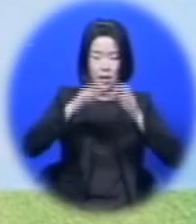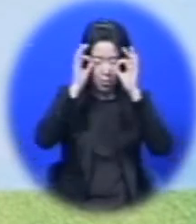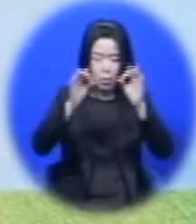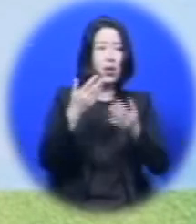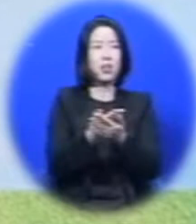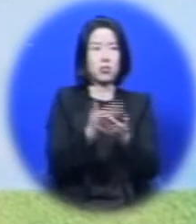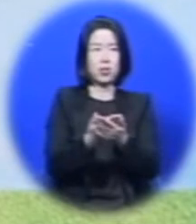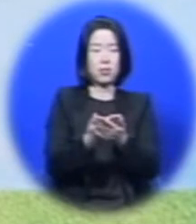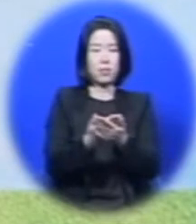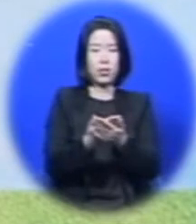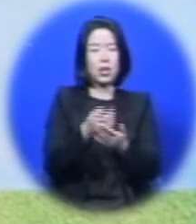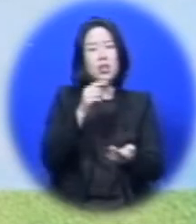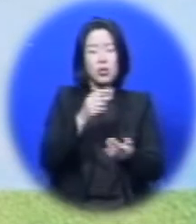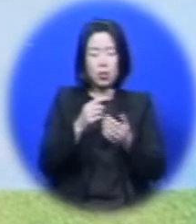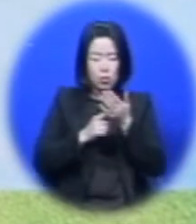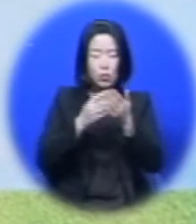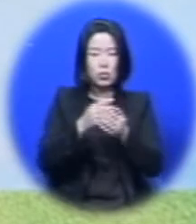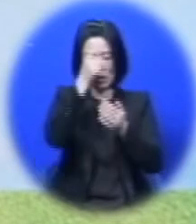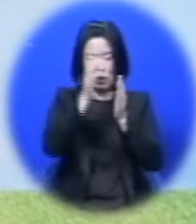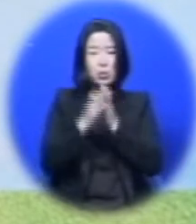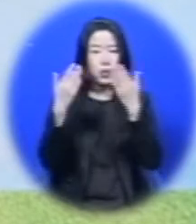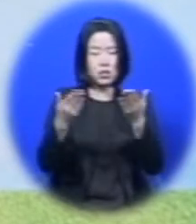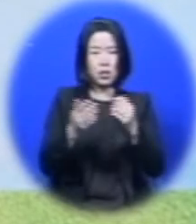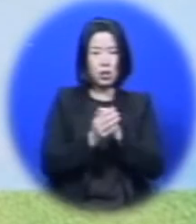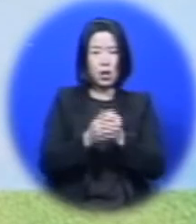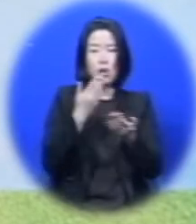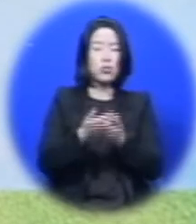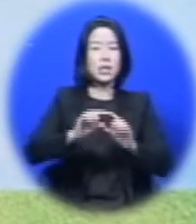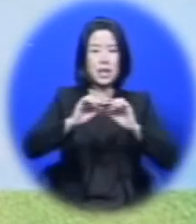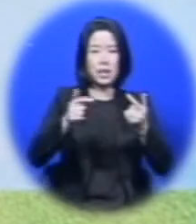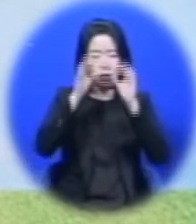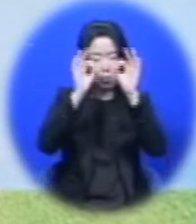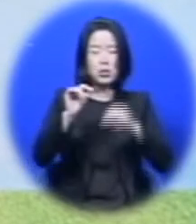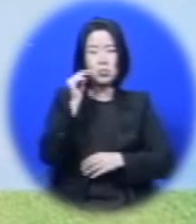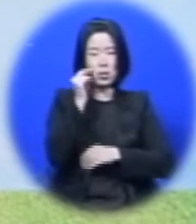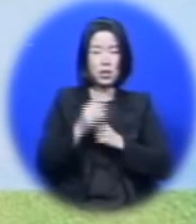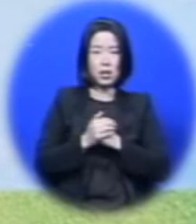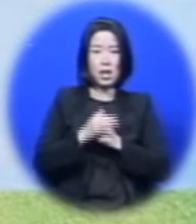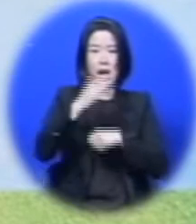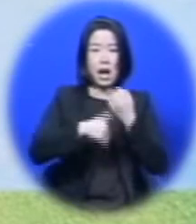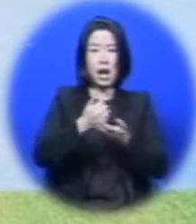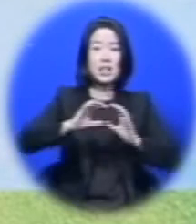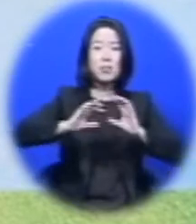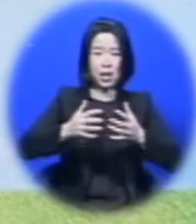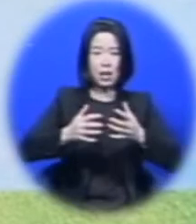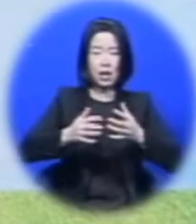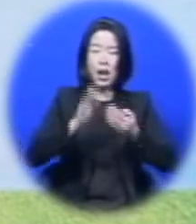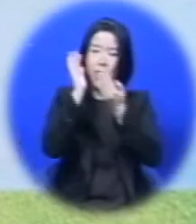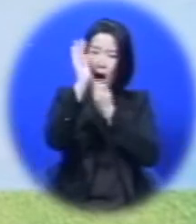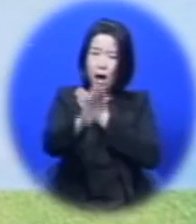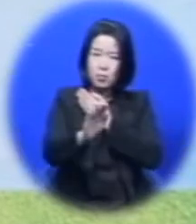해주세요. 이런 구하세요. 구하지 않으니까 못 보는 거예요. 여러분, 하나님의 나라는